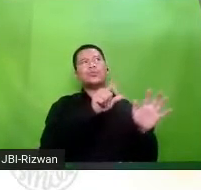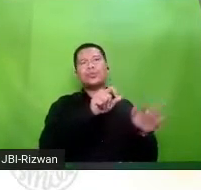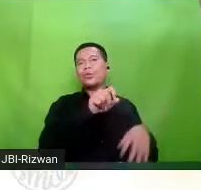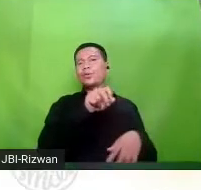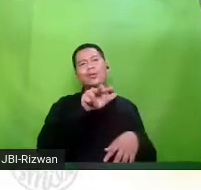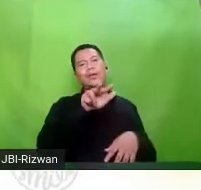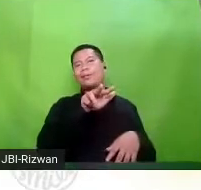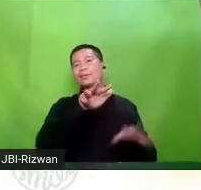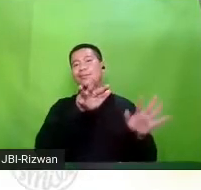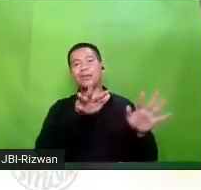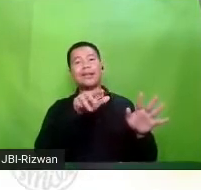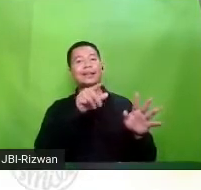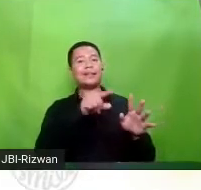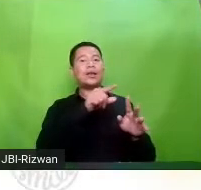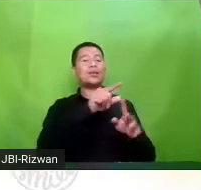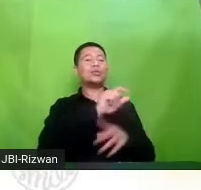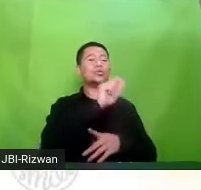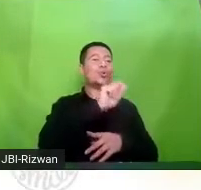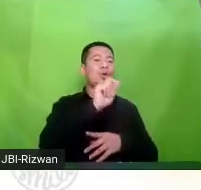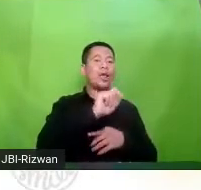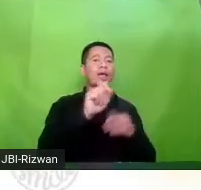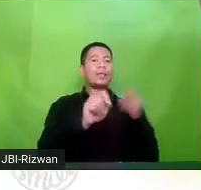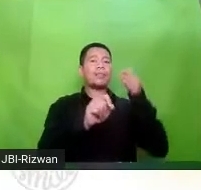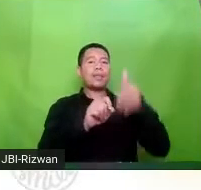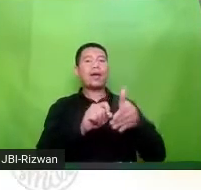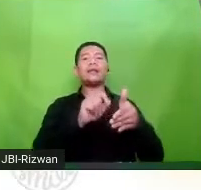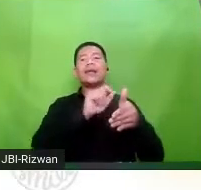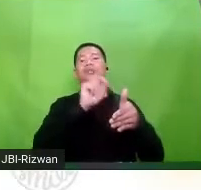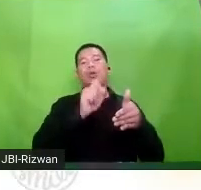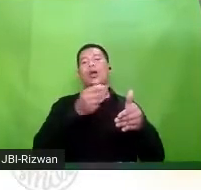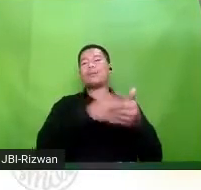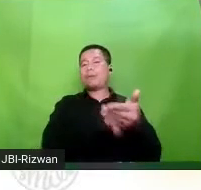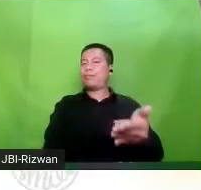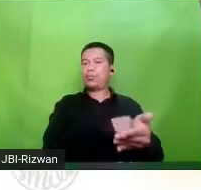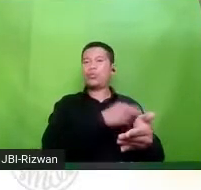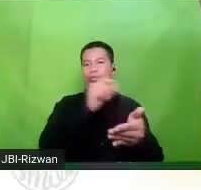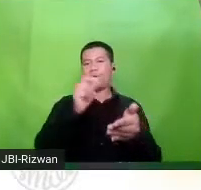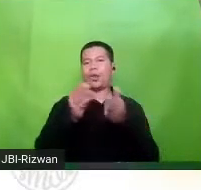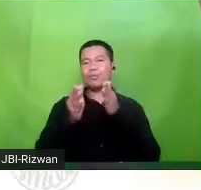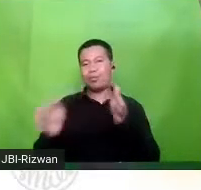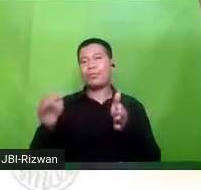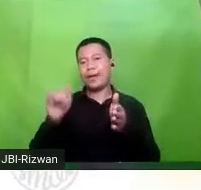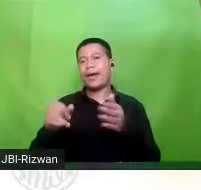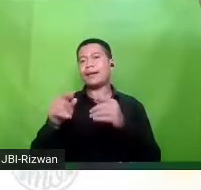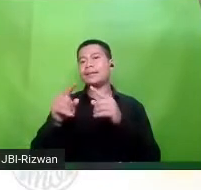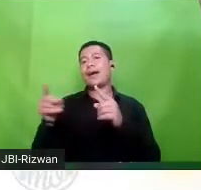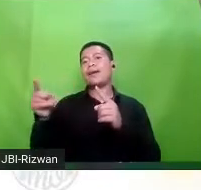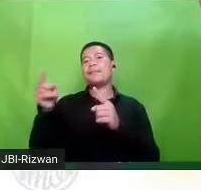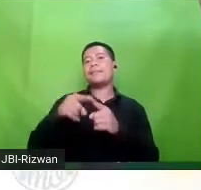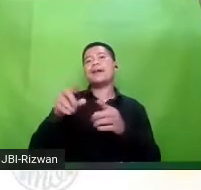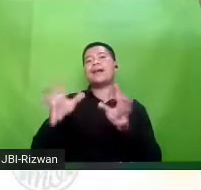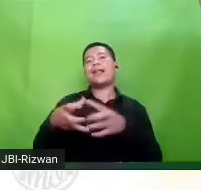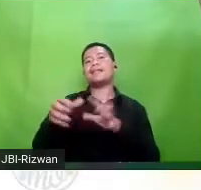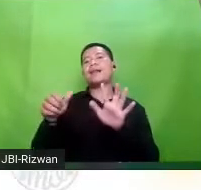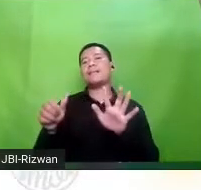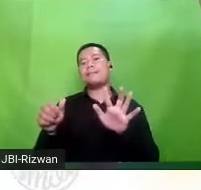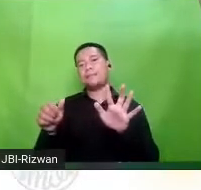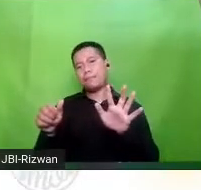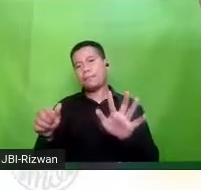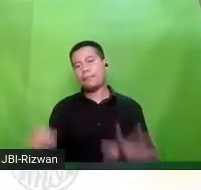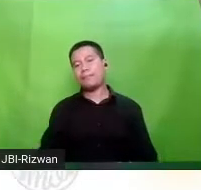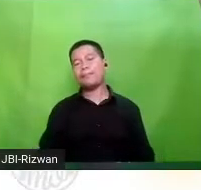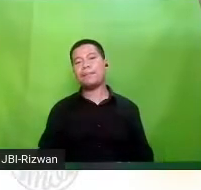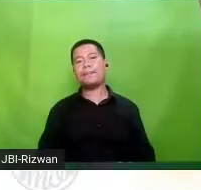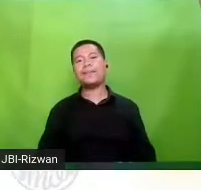dia hanya akan bisa mampu sekolah reguler, sampai dengan kelas 6. Angka IQ